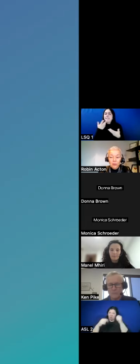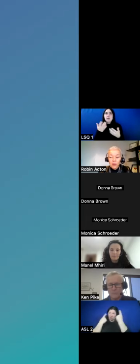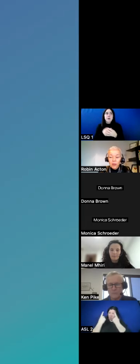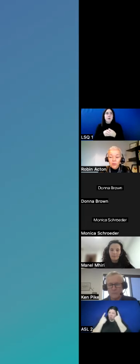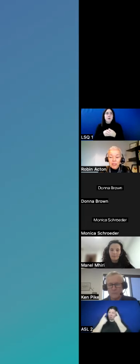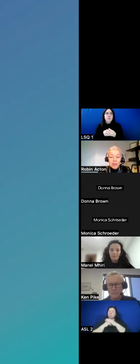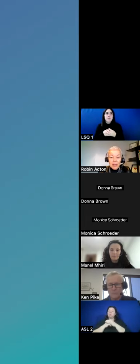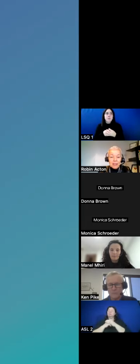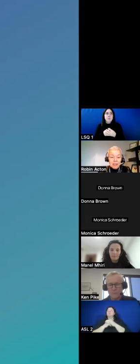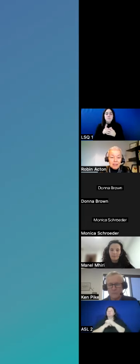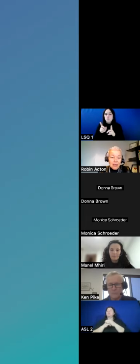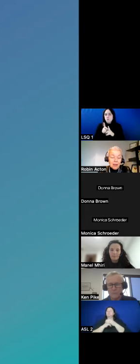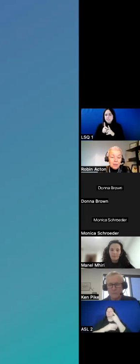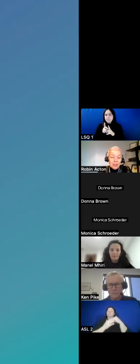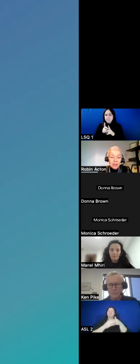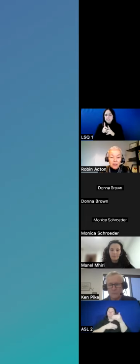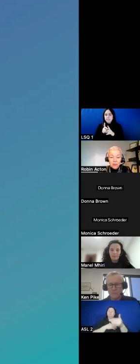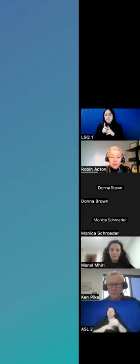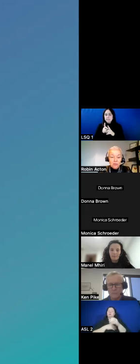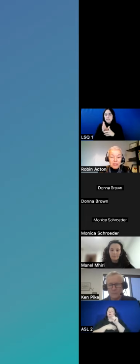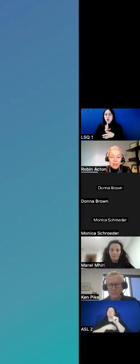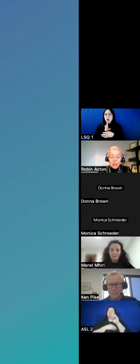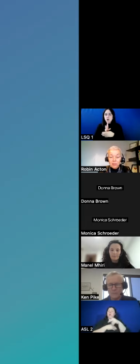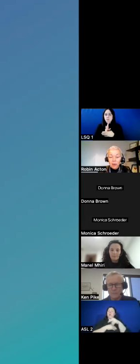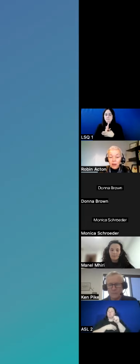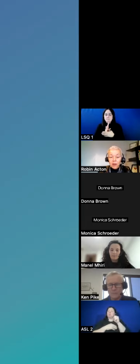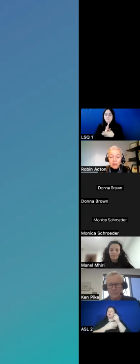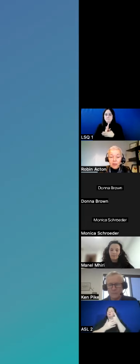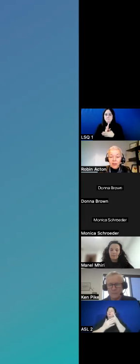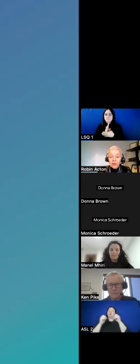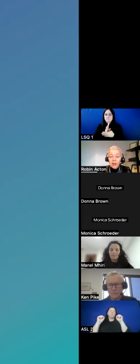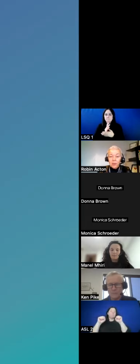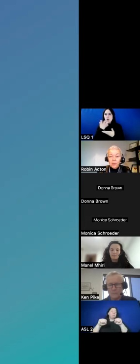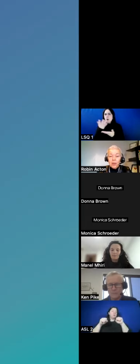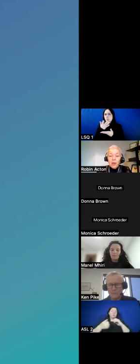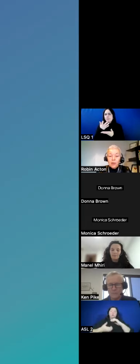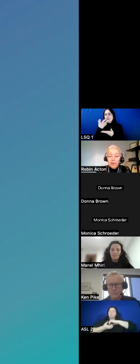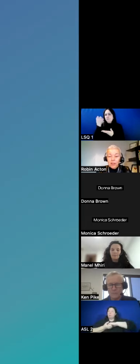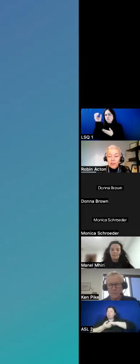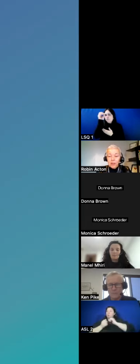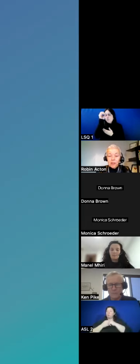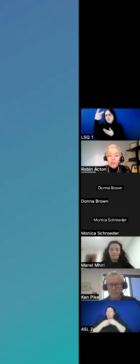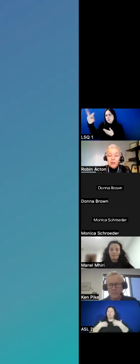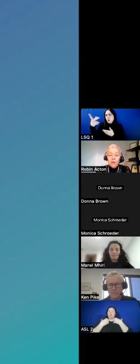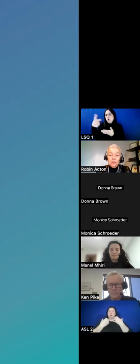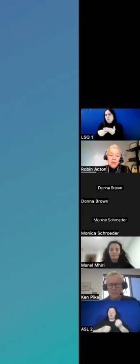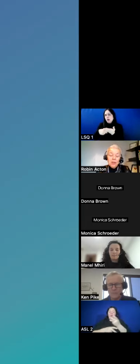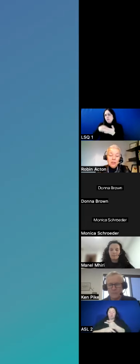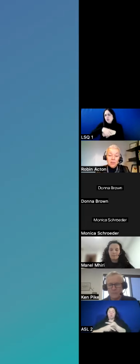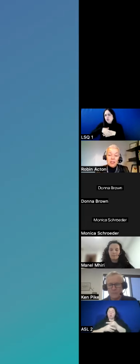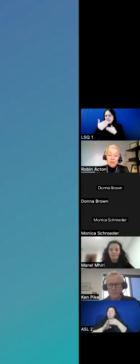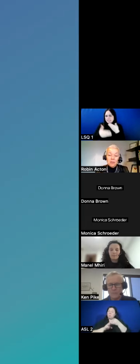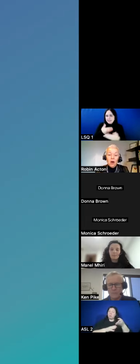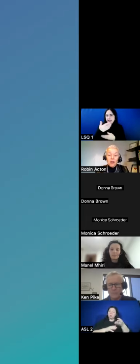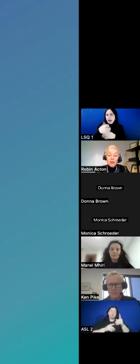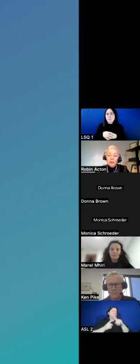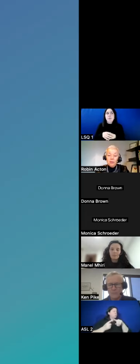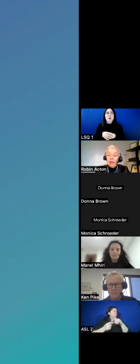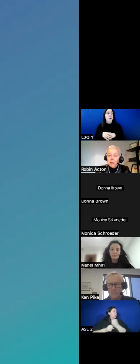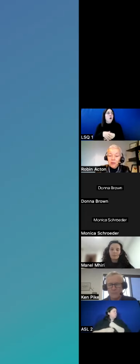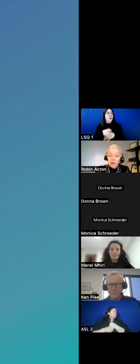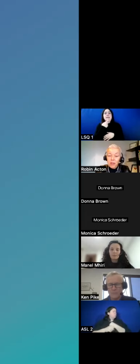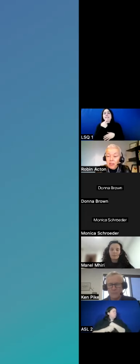Est-ce que vous avez des réflexions sur peut-être les étapes suivantes? Est-ce qu'il y aurait des partenariats avec des professionnels